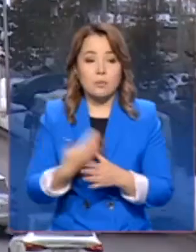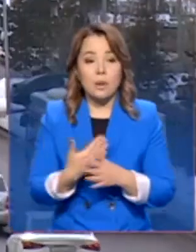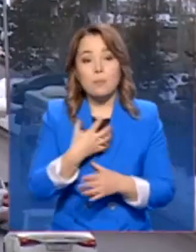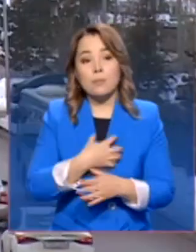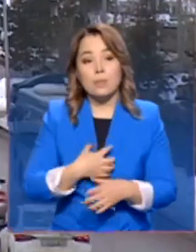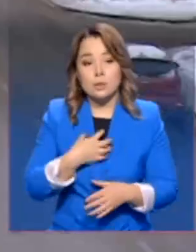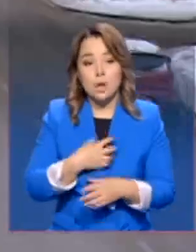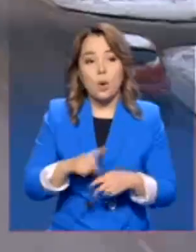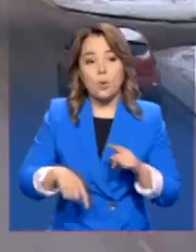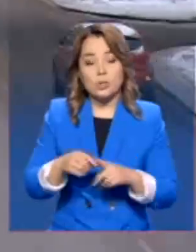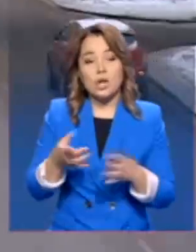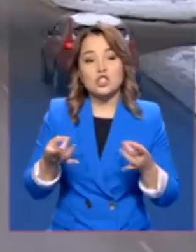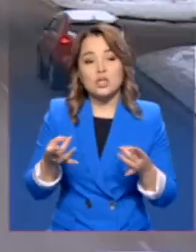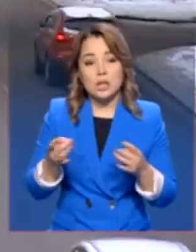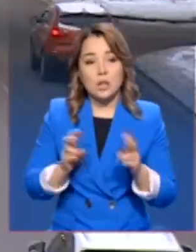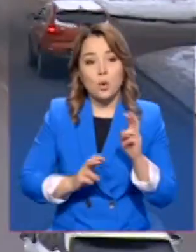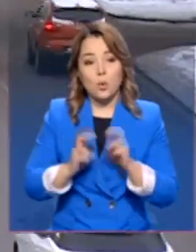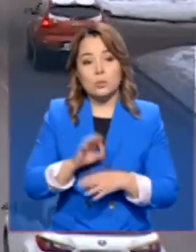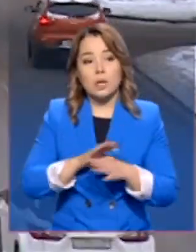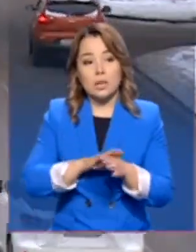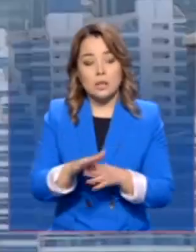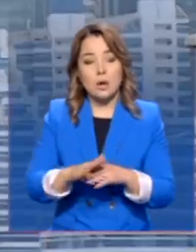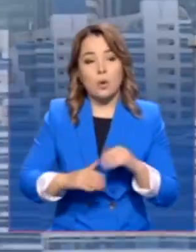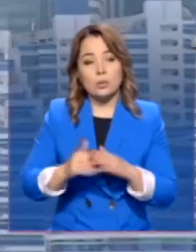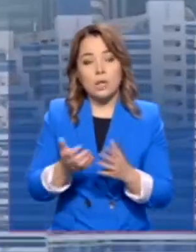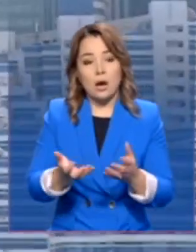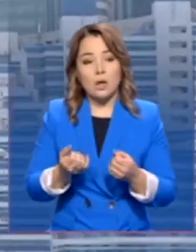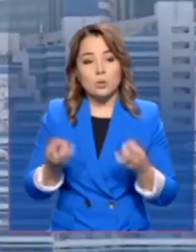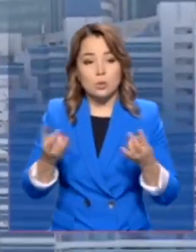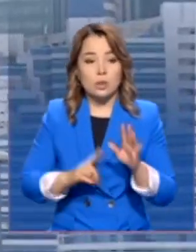маңыздысы отандық шикізат өндірісін қолға алу.